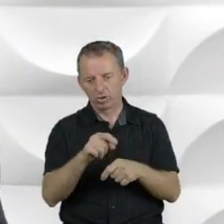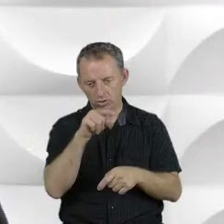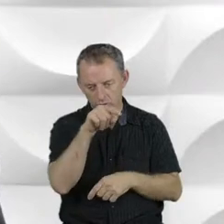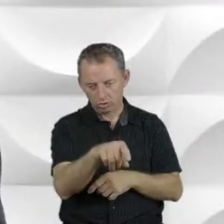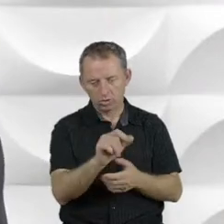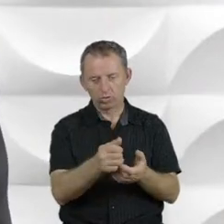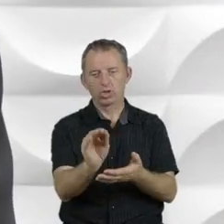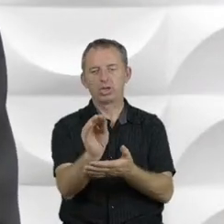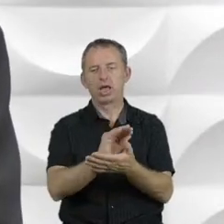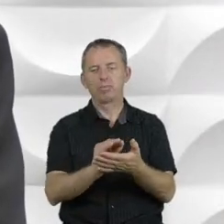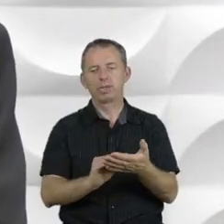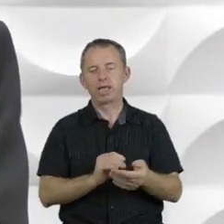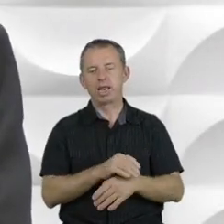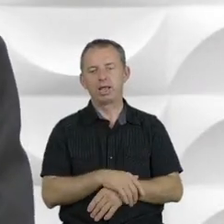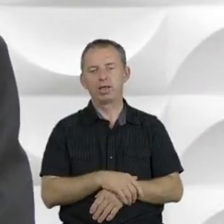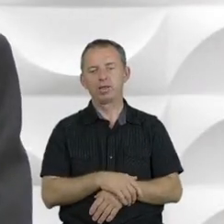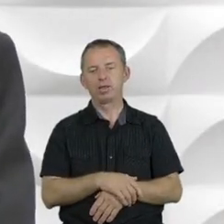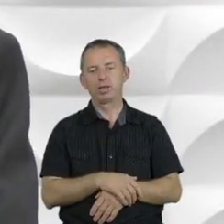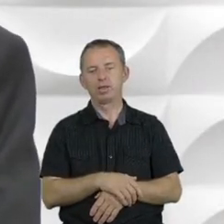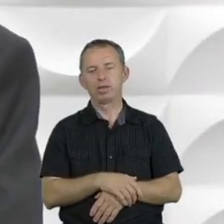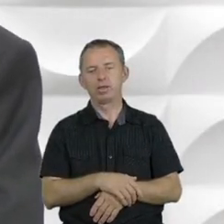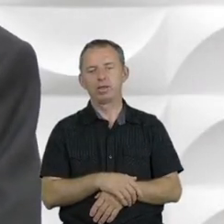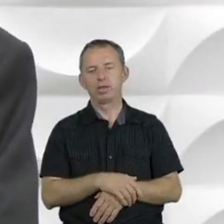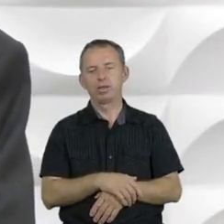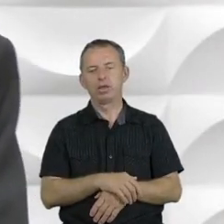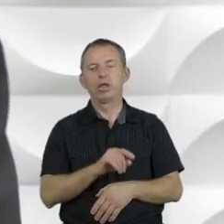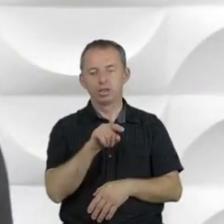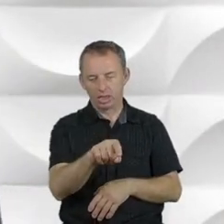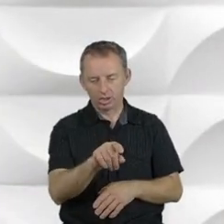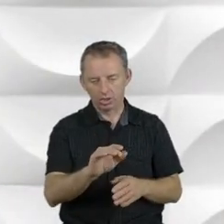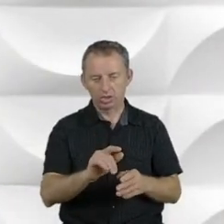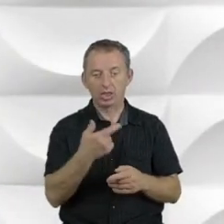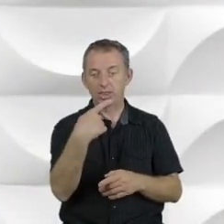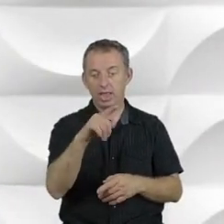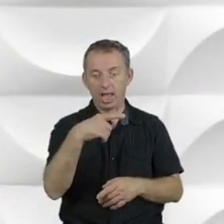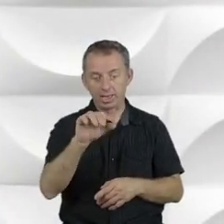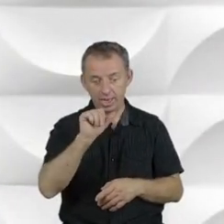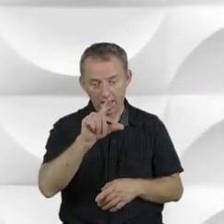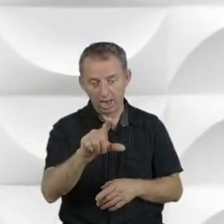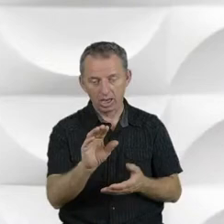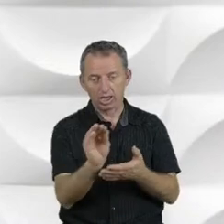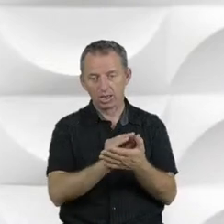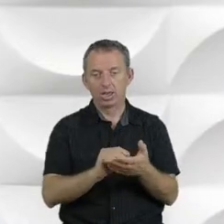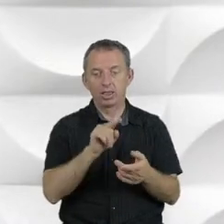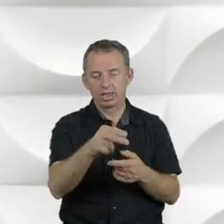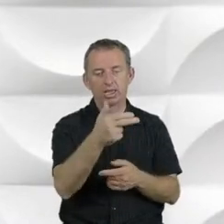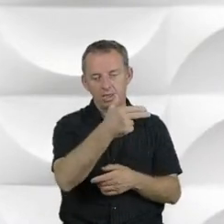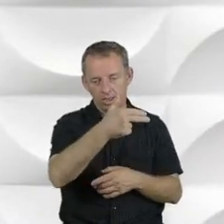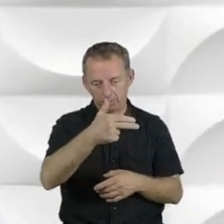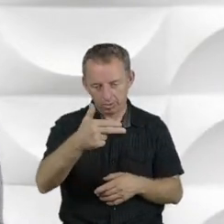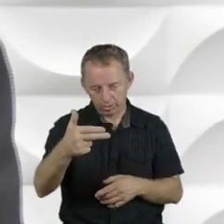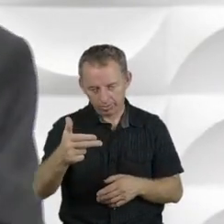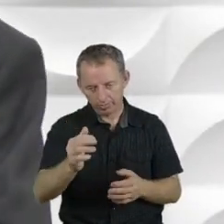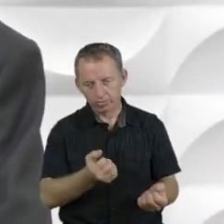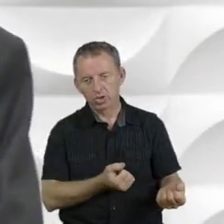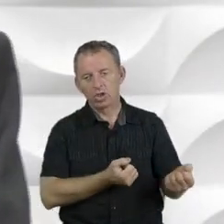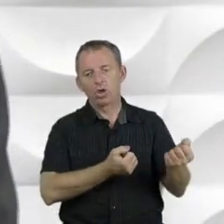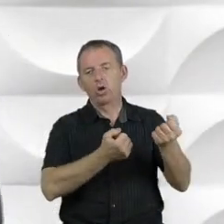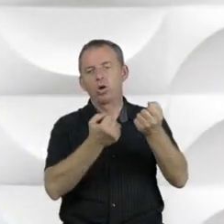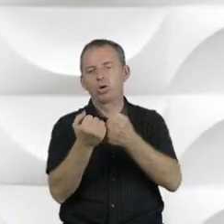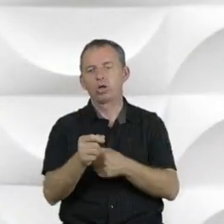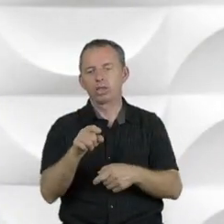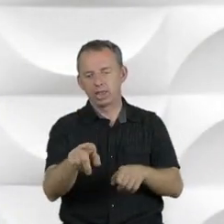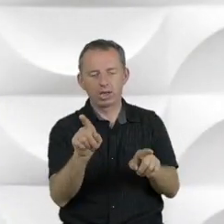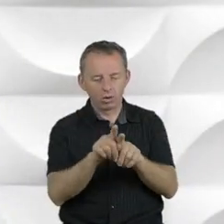jest napisane i do tego, co Daniel napisał na ten sam temat odnośnie tego